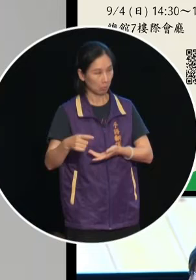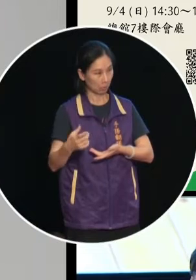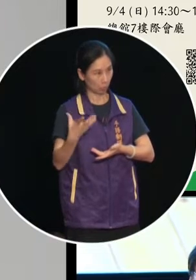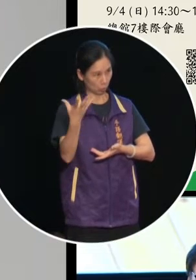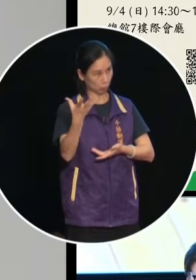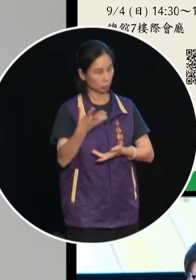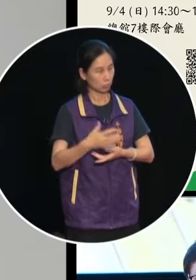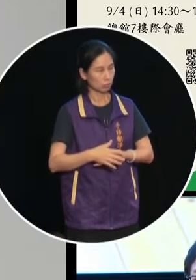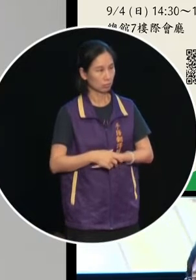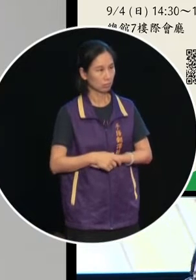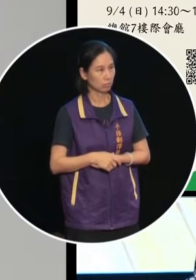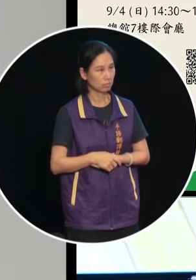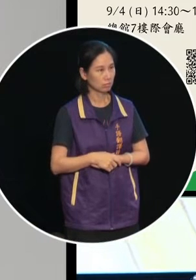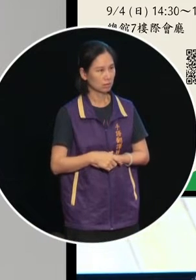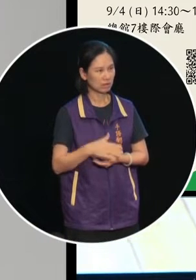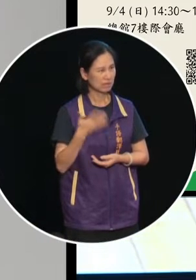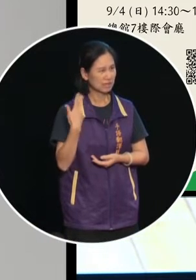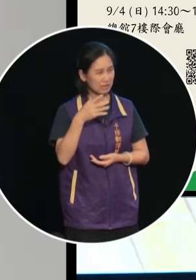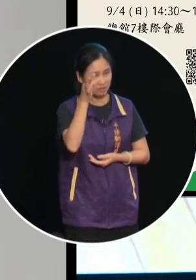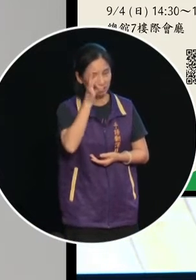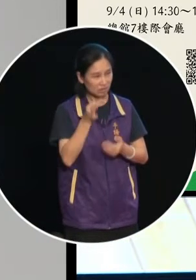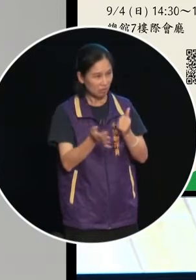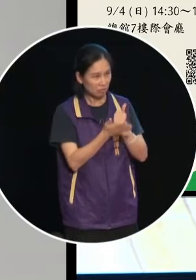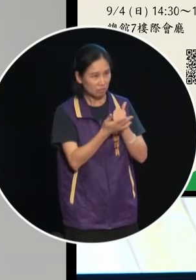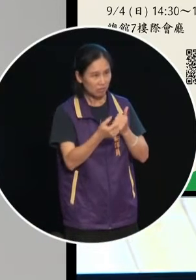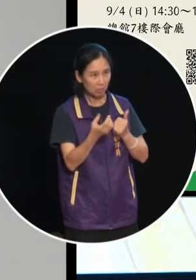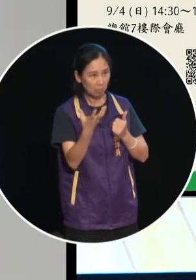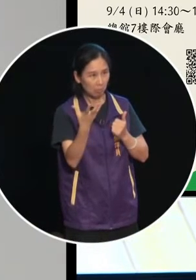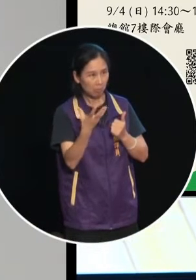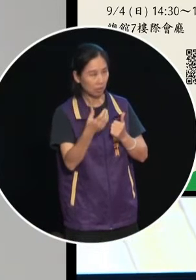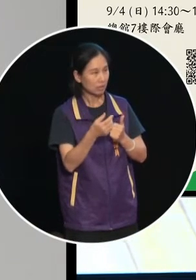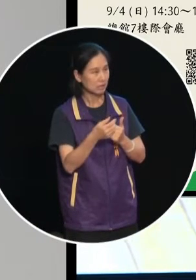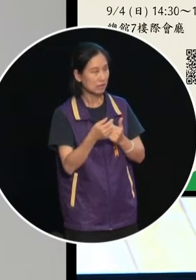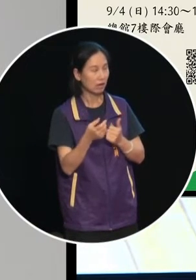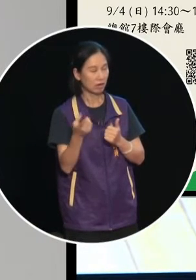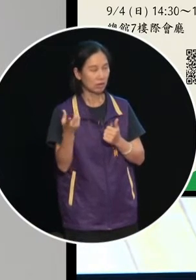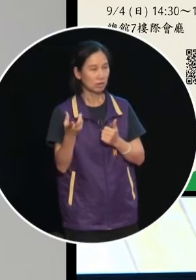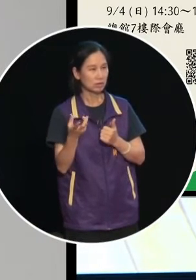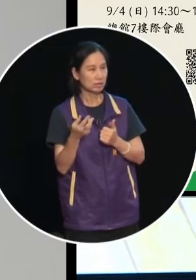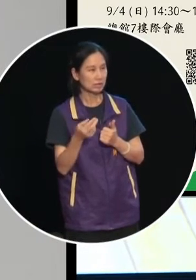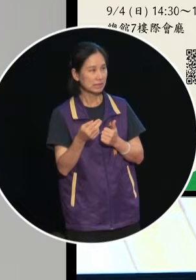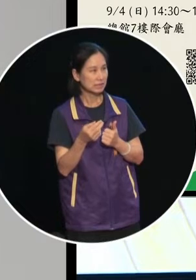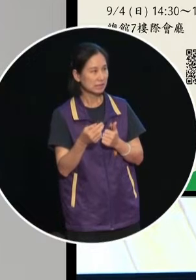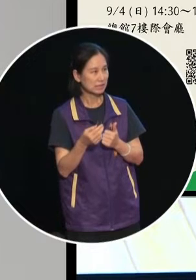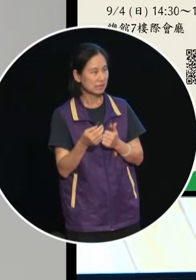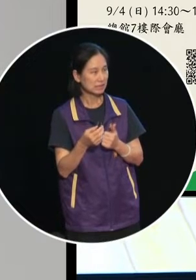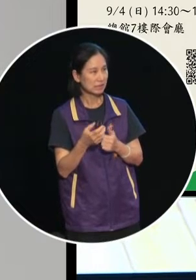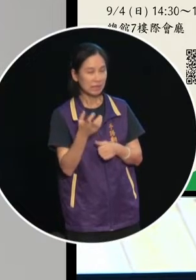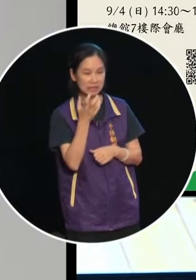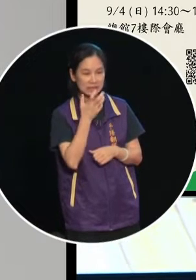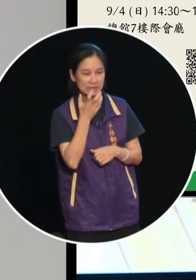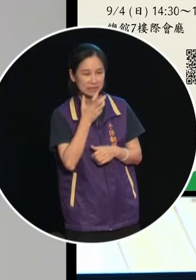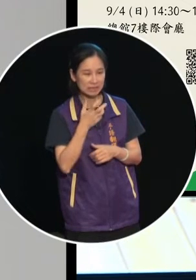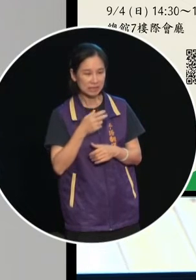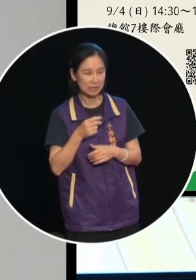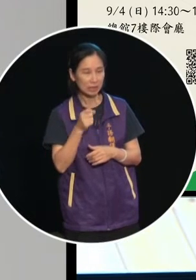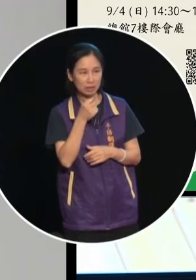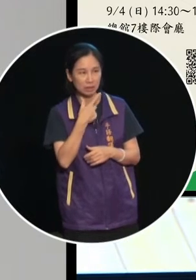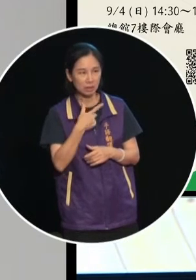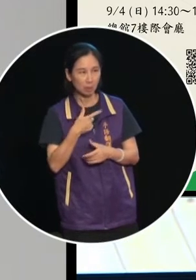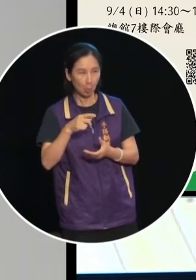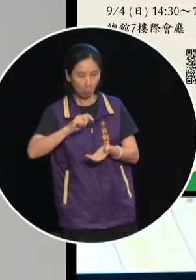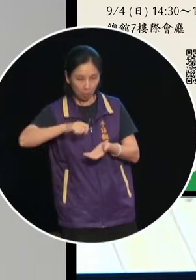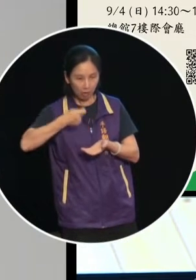以前在日本很难找到卖咸豆浆或是那个大酱面